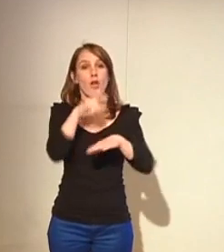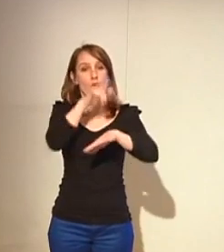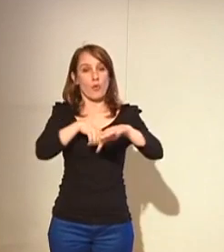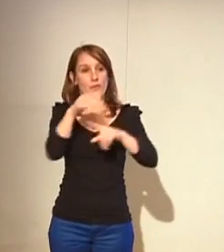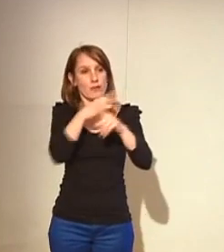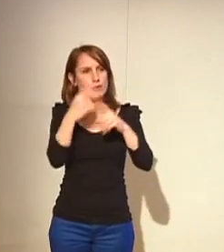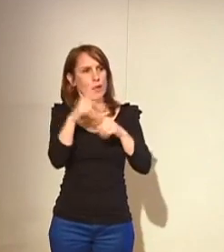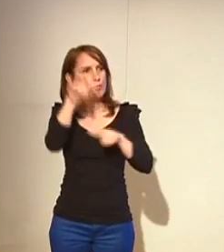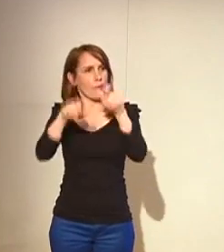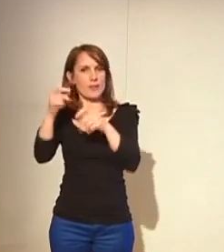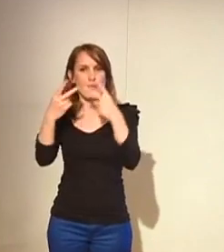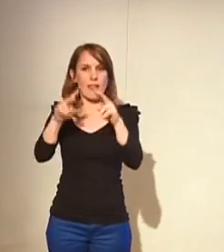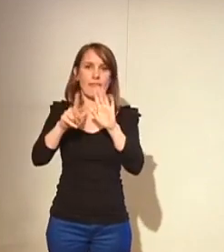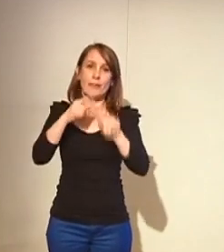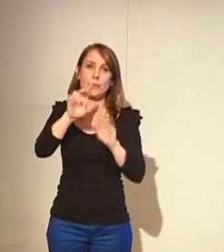Ville de